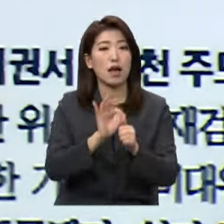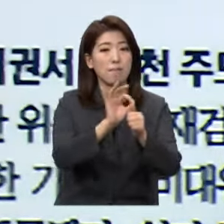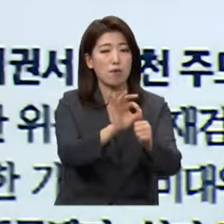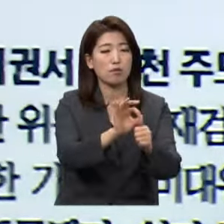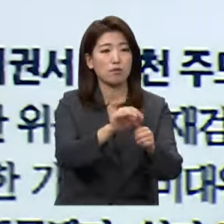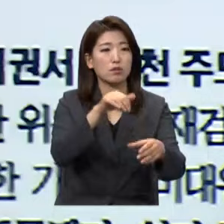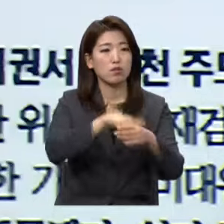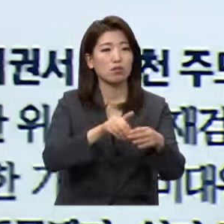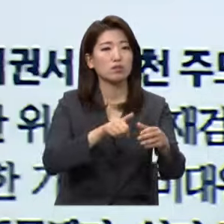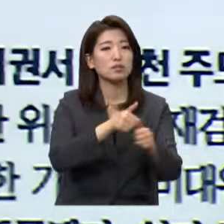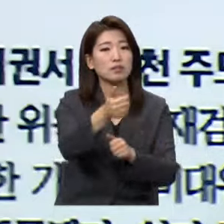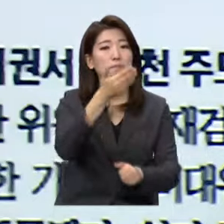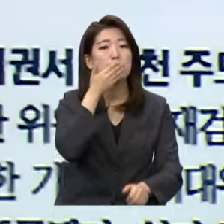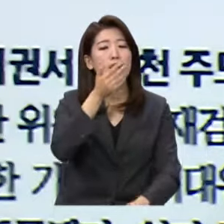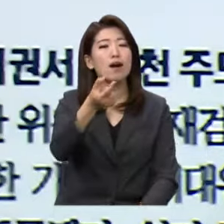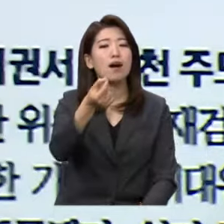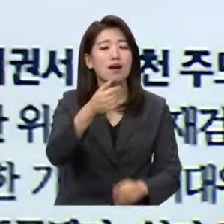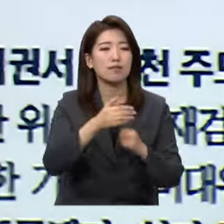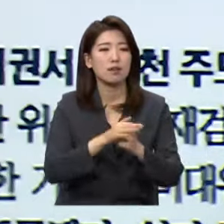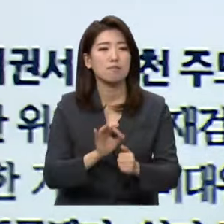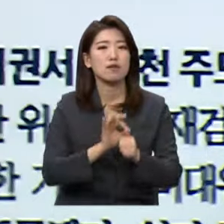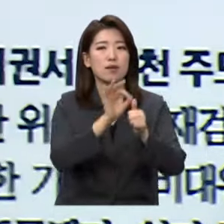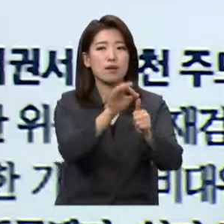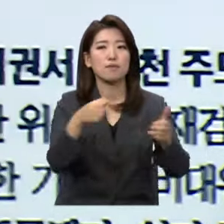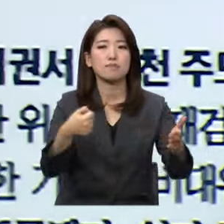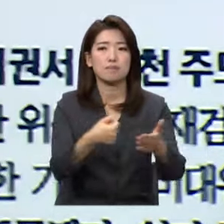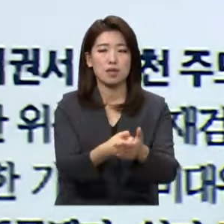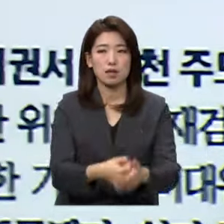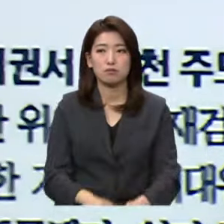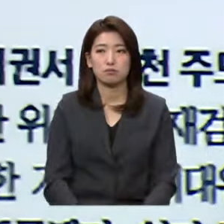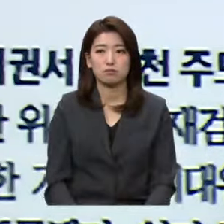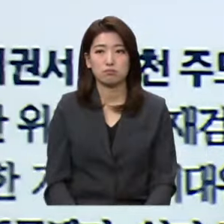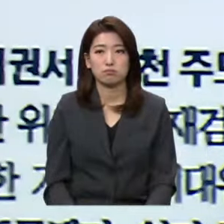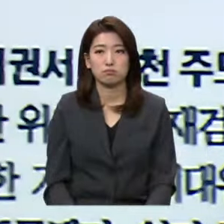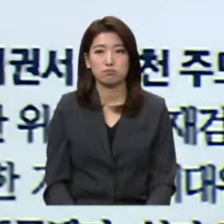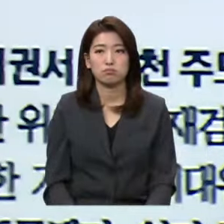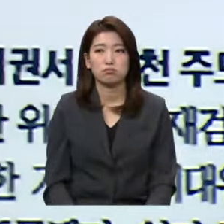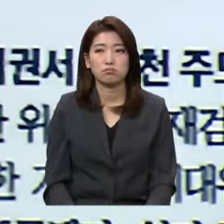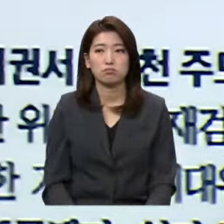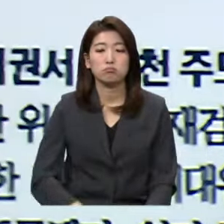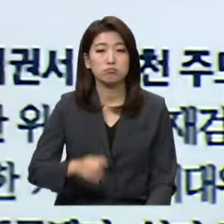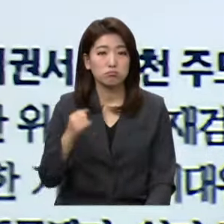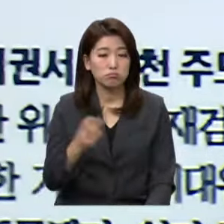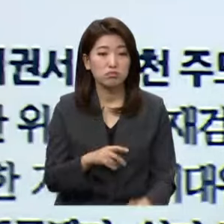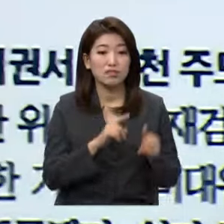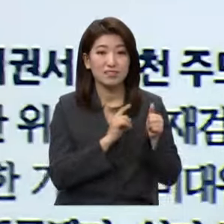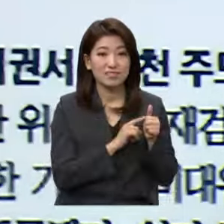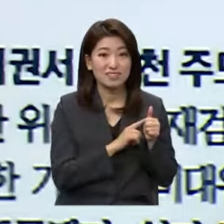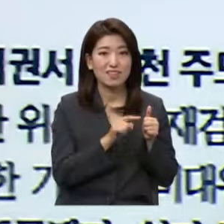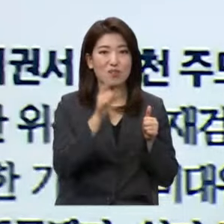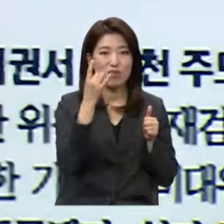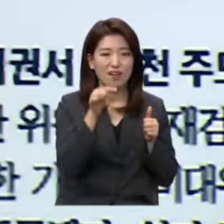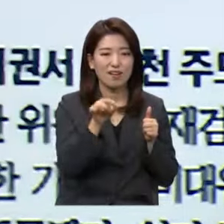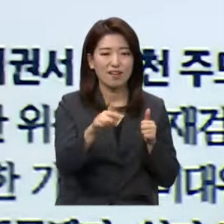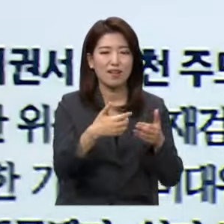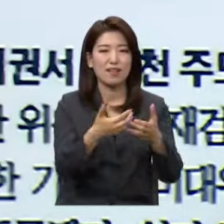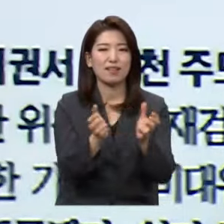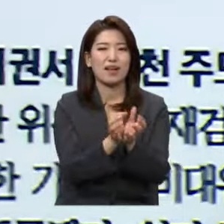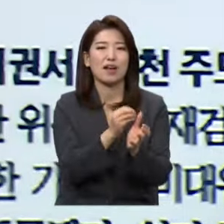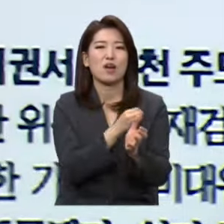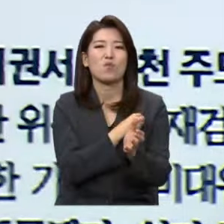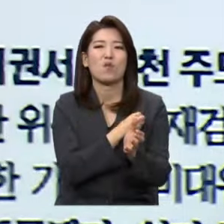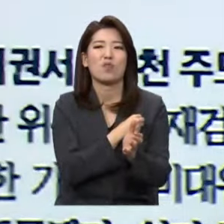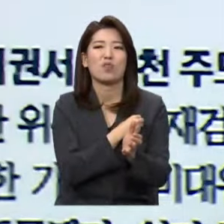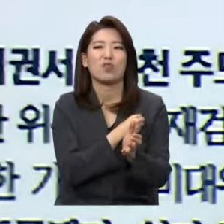겁니다 김전 의원에 대한 당 징계가 이루어진 시기에 당 사무총장을 맡았던 이철교 의원이 사실상 김현전